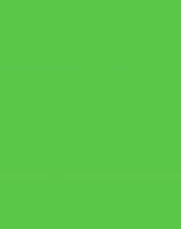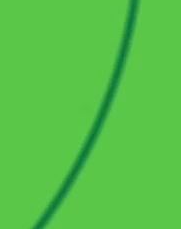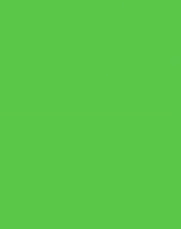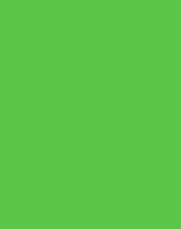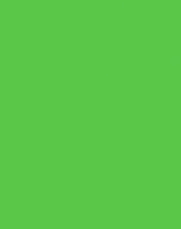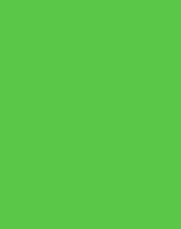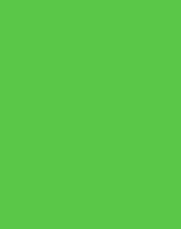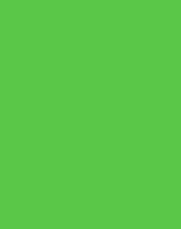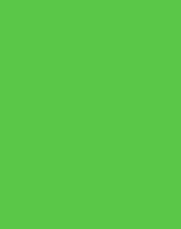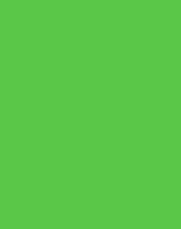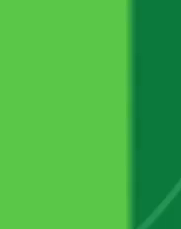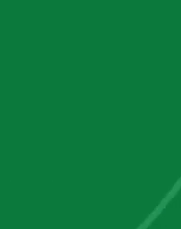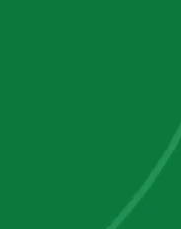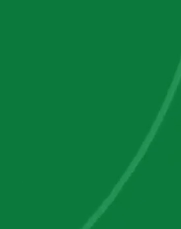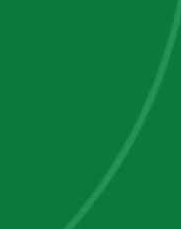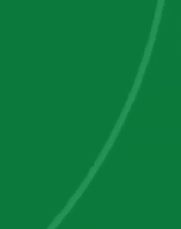Музика